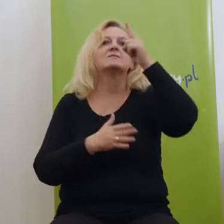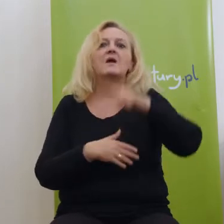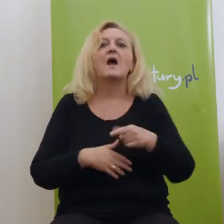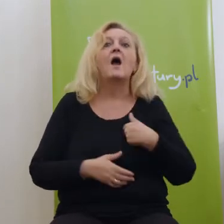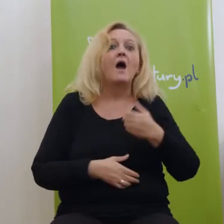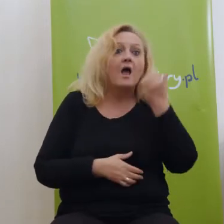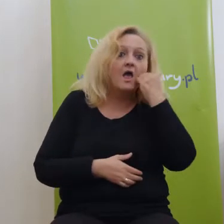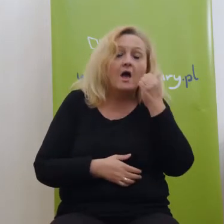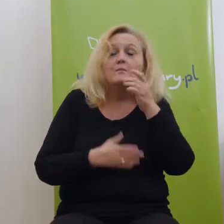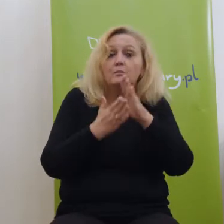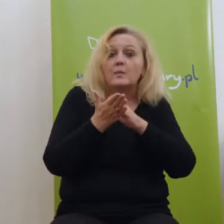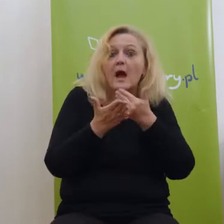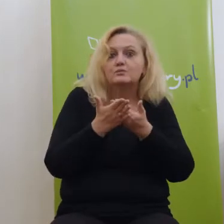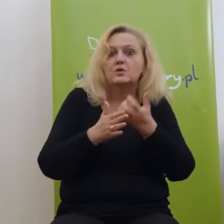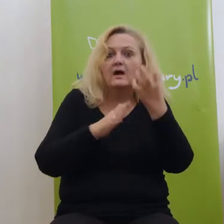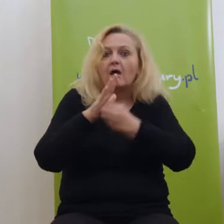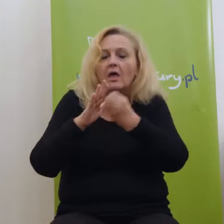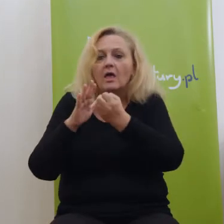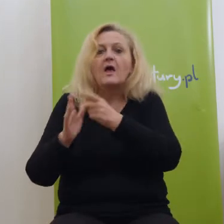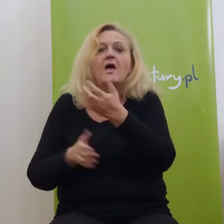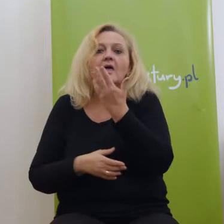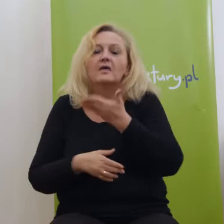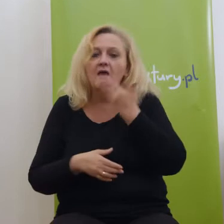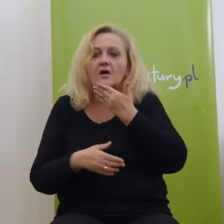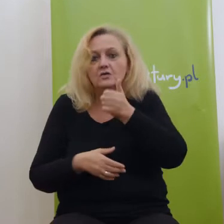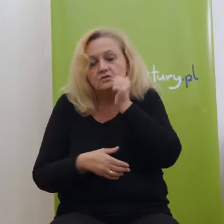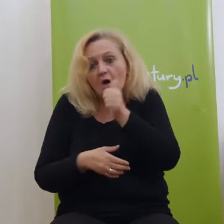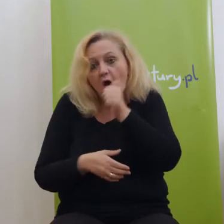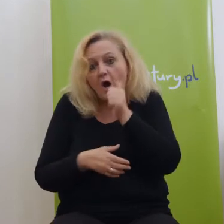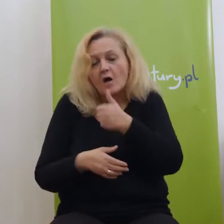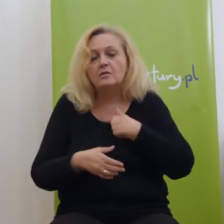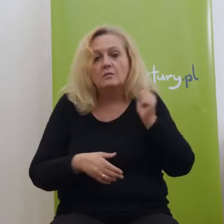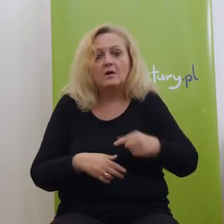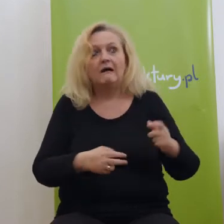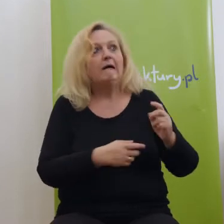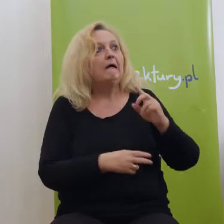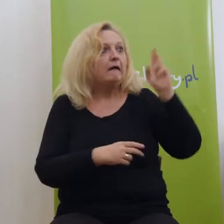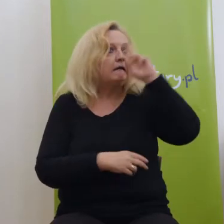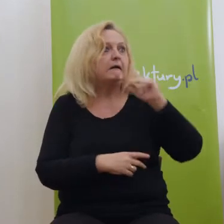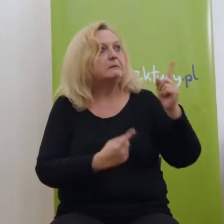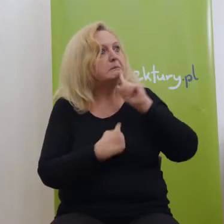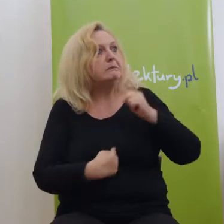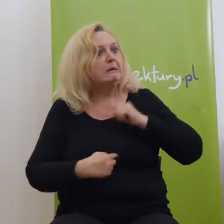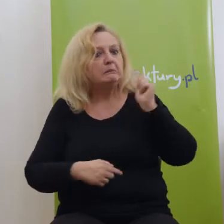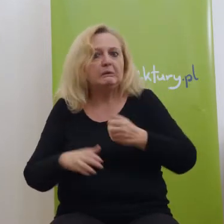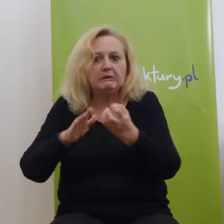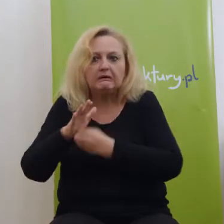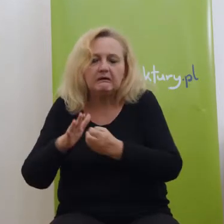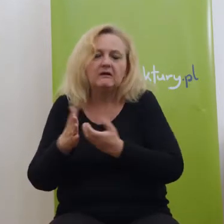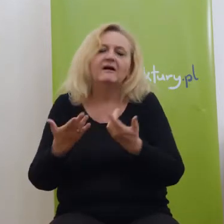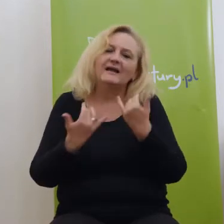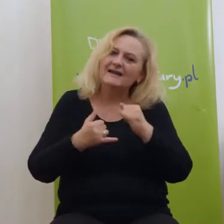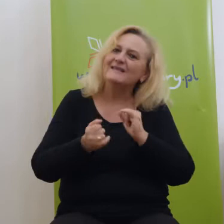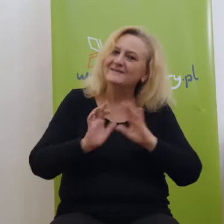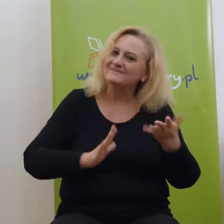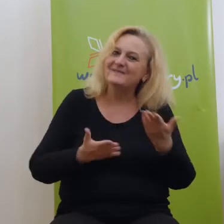chodzi się codziennie i nie dla własnej przyjemności, tylko dlatego, że rodzice każą. A czy jest jakieś szczególne